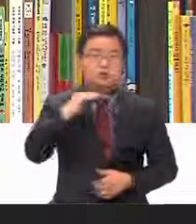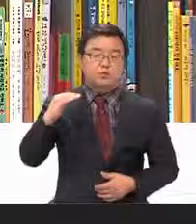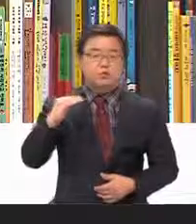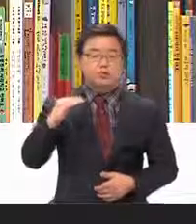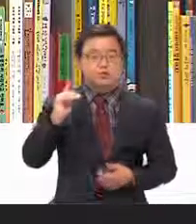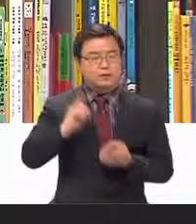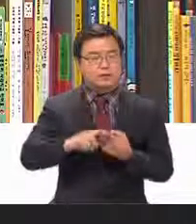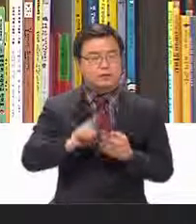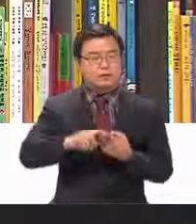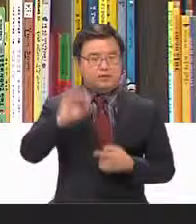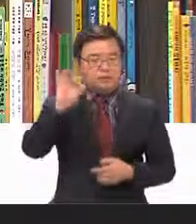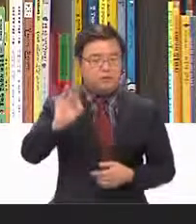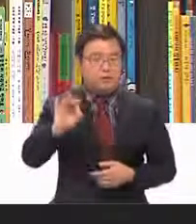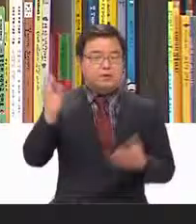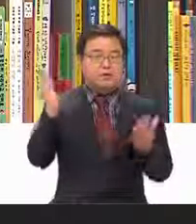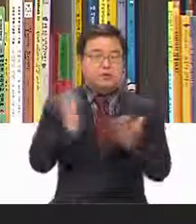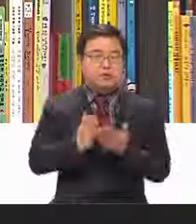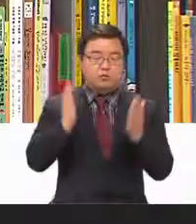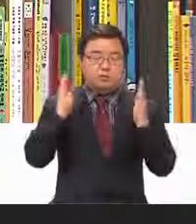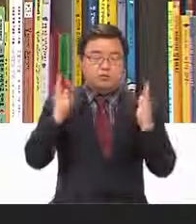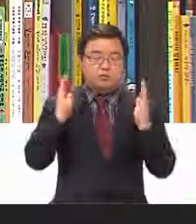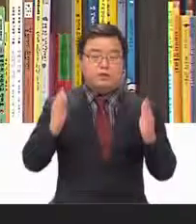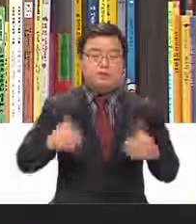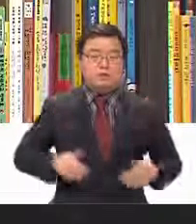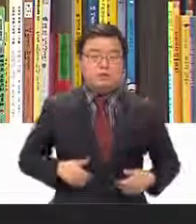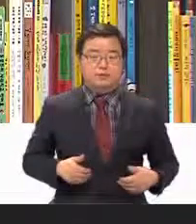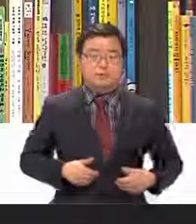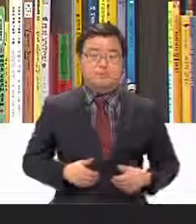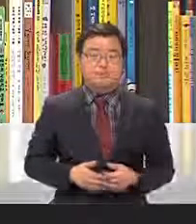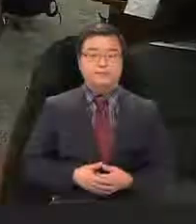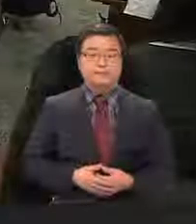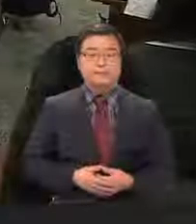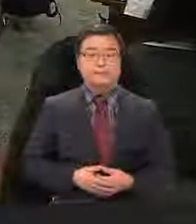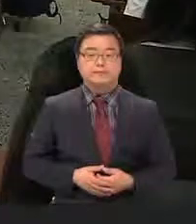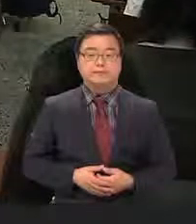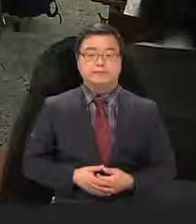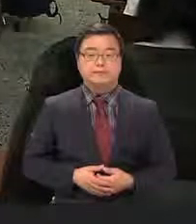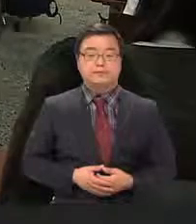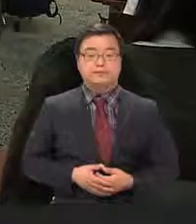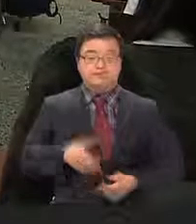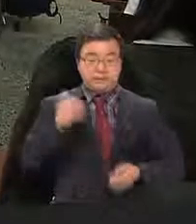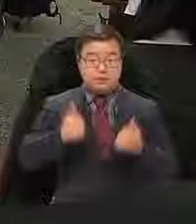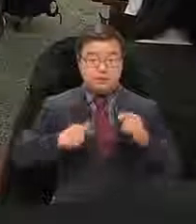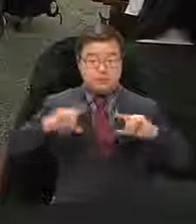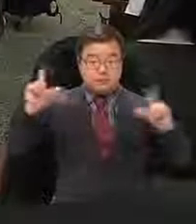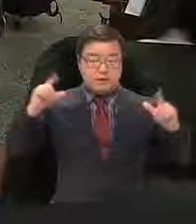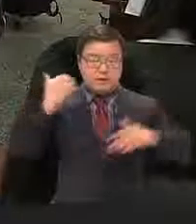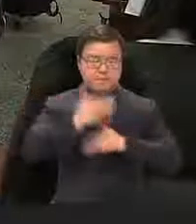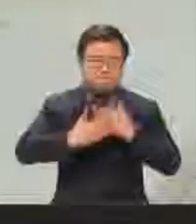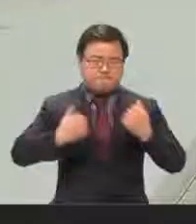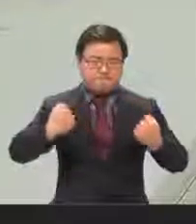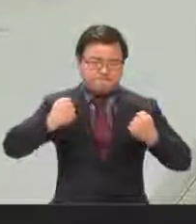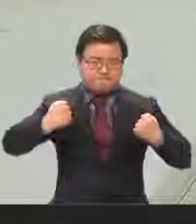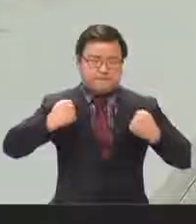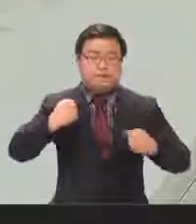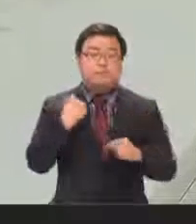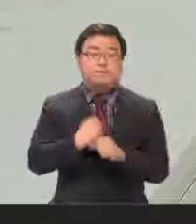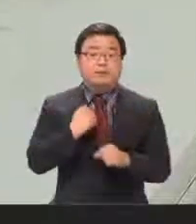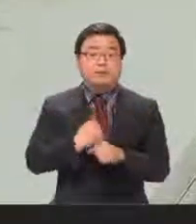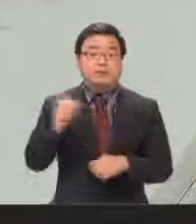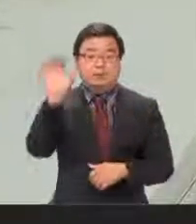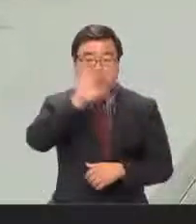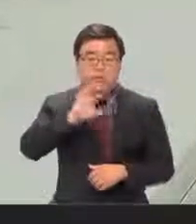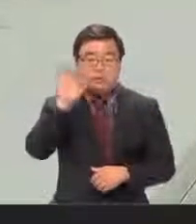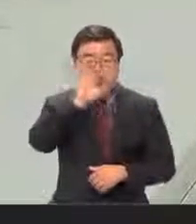기준을 확인해 가면서 그에 맞춰 공부를 하는 것이 좋습니다 시험 당일 최상의 몸 상태를 만드는 연습도